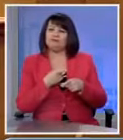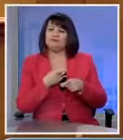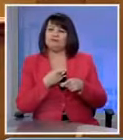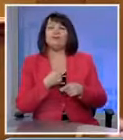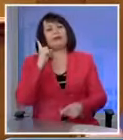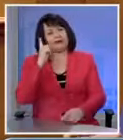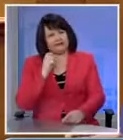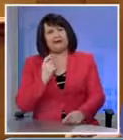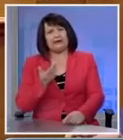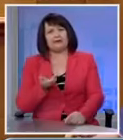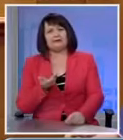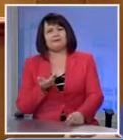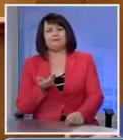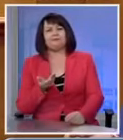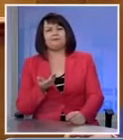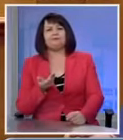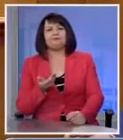ξέρετε,